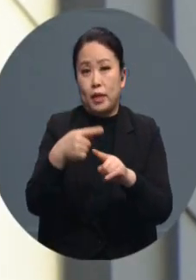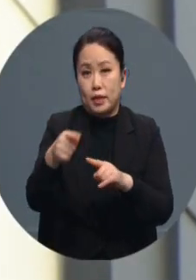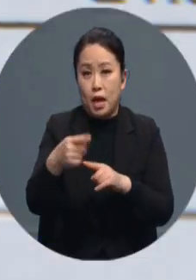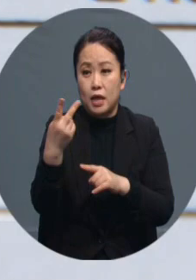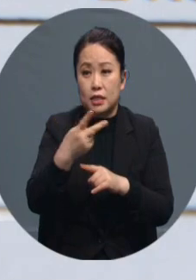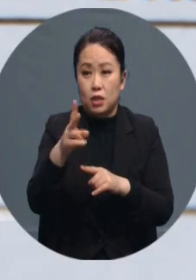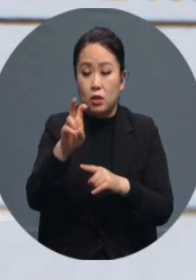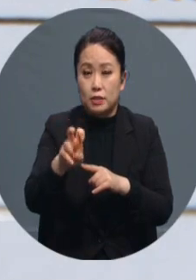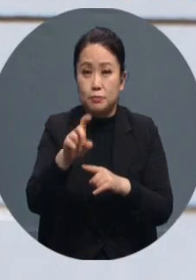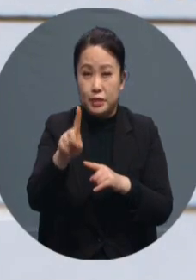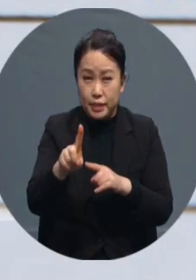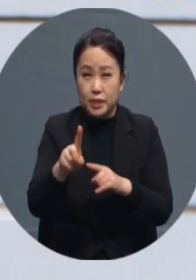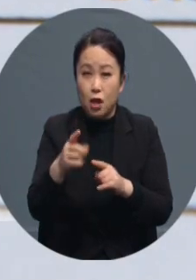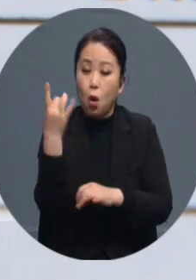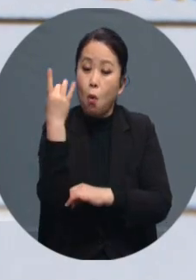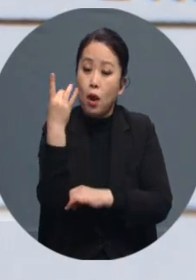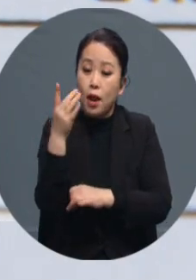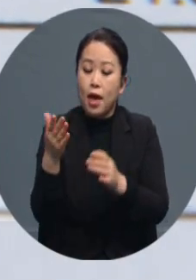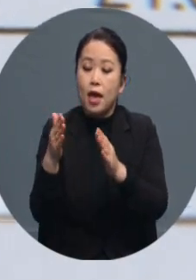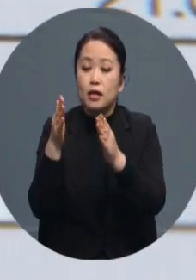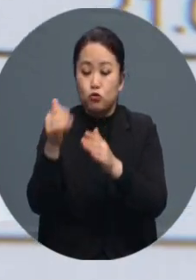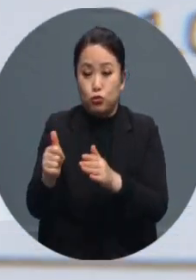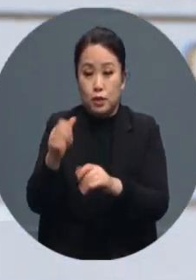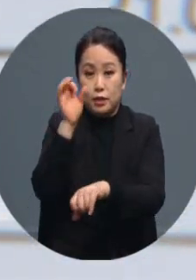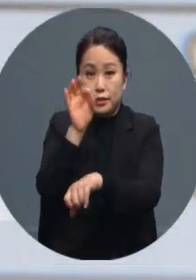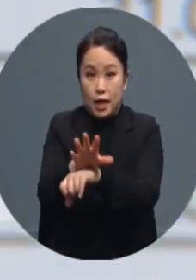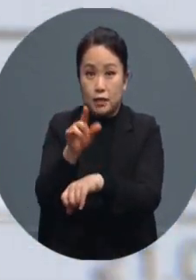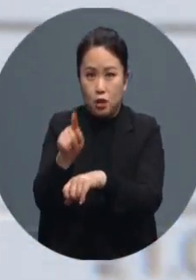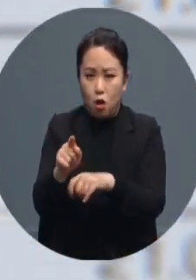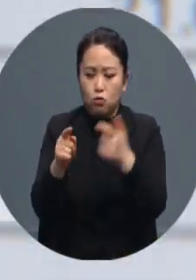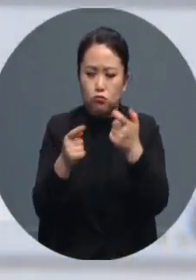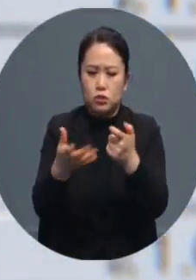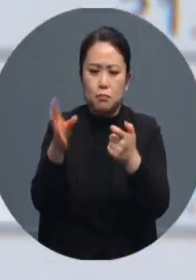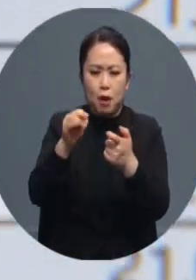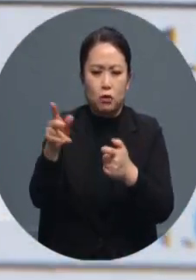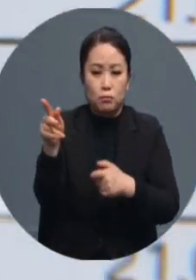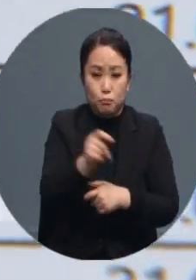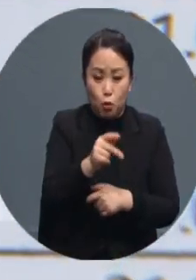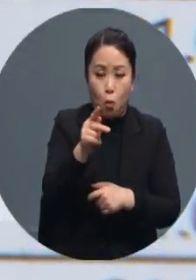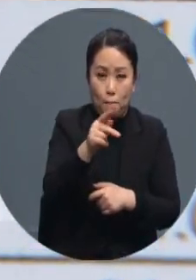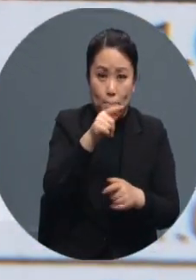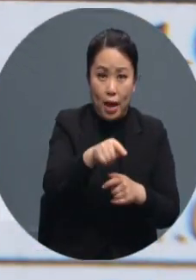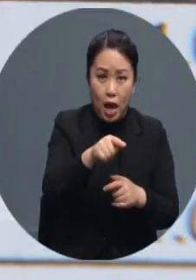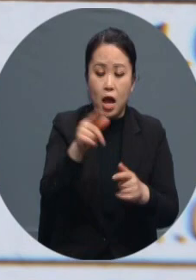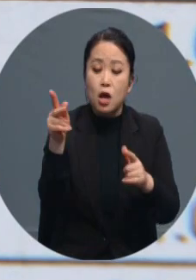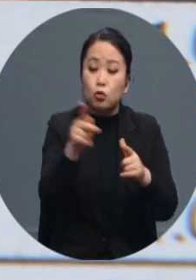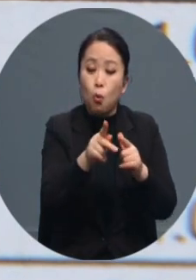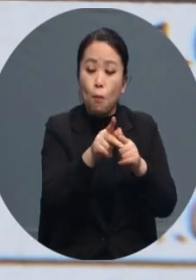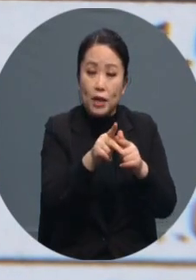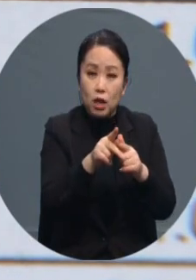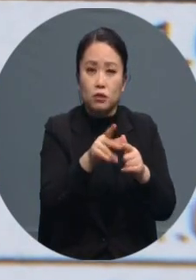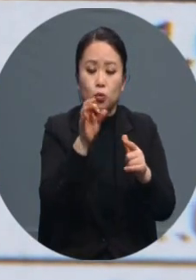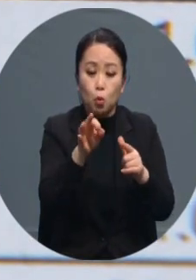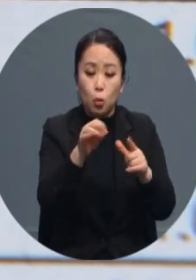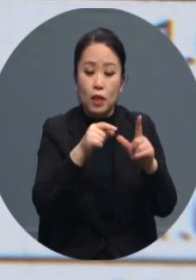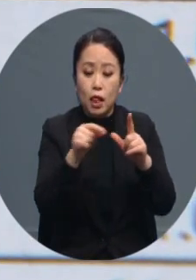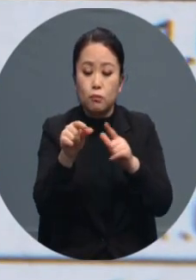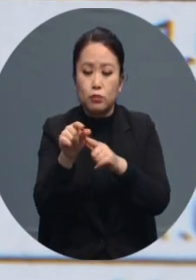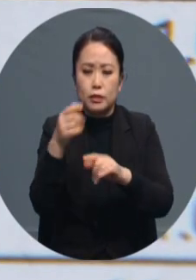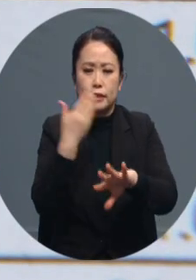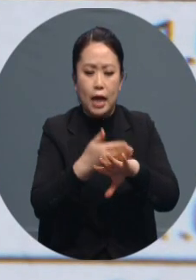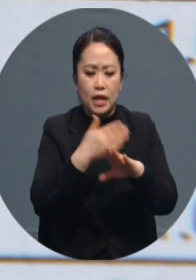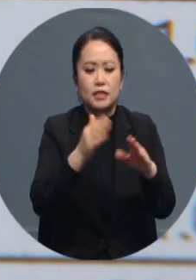건축주로부터 사들여 60억원대의 대출을 일으킨 뒤이 대출의 일부를 다른 부동산에 투자했다는